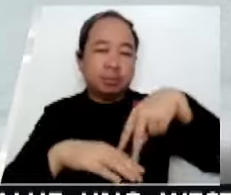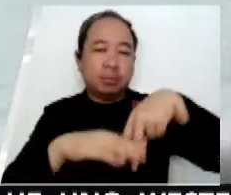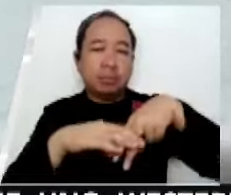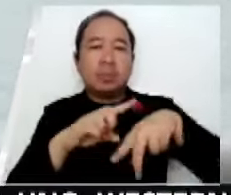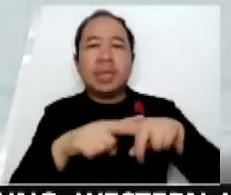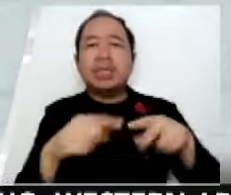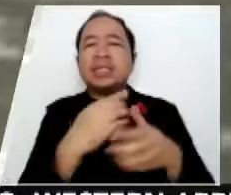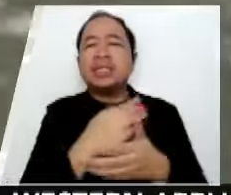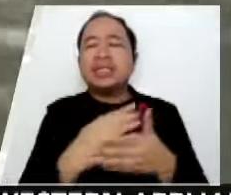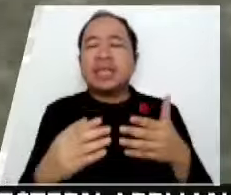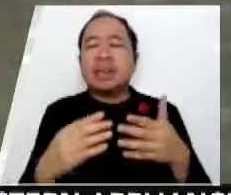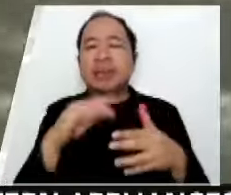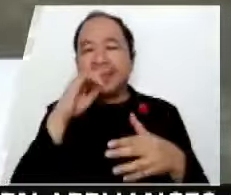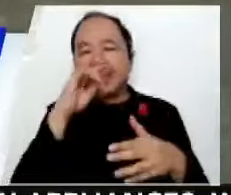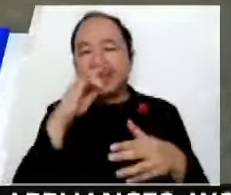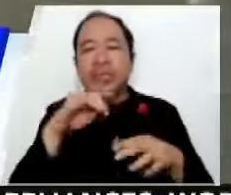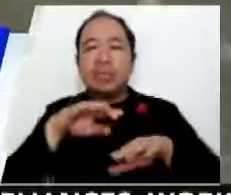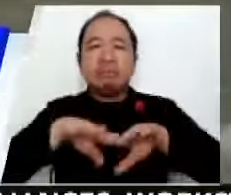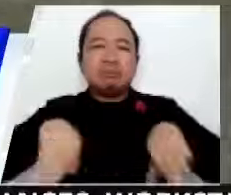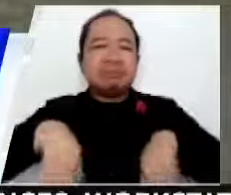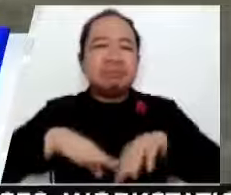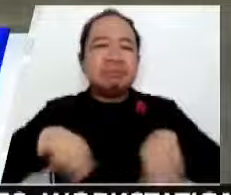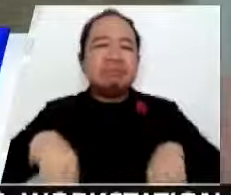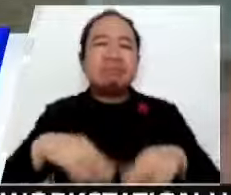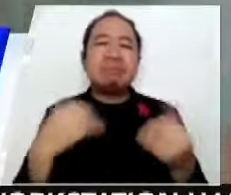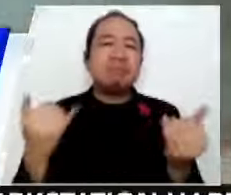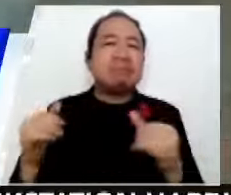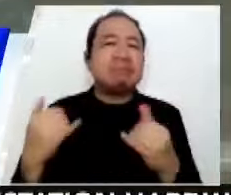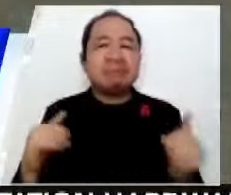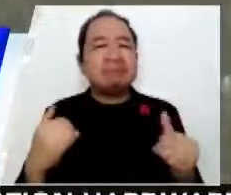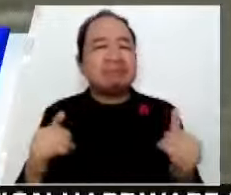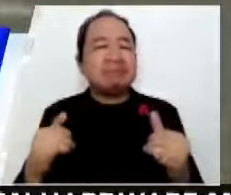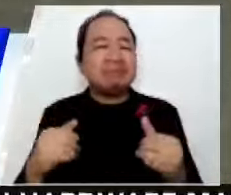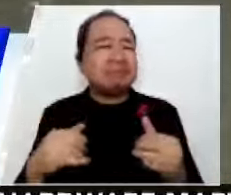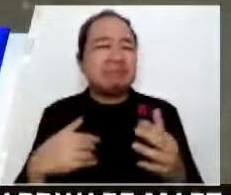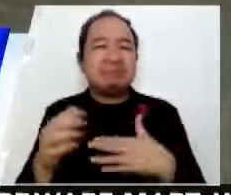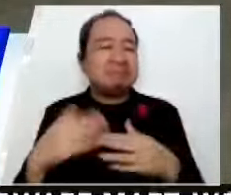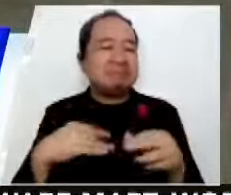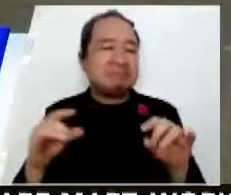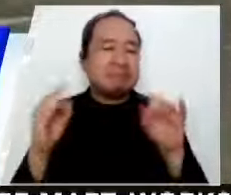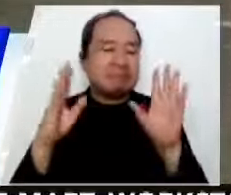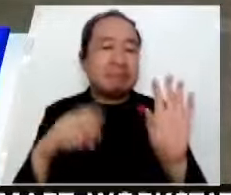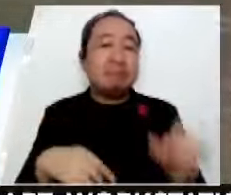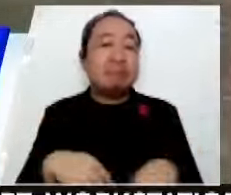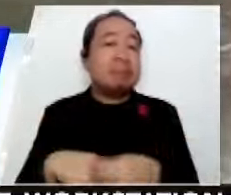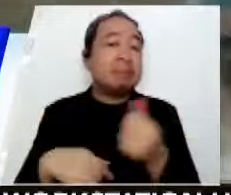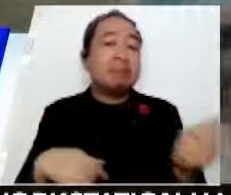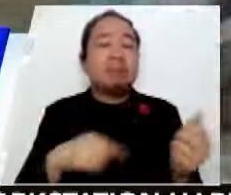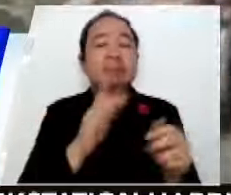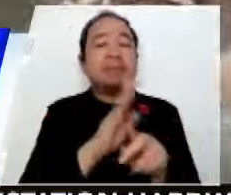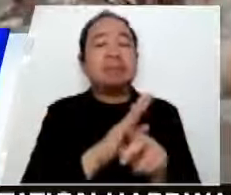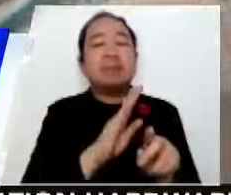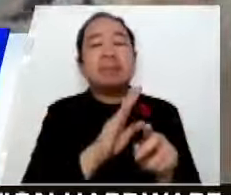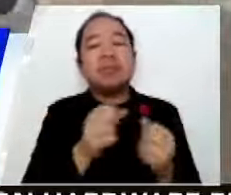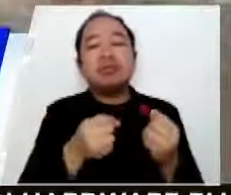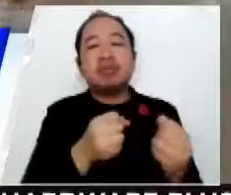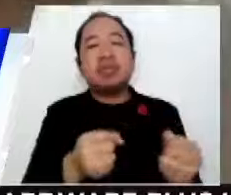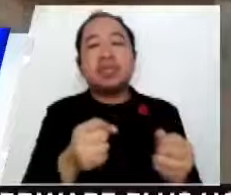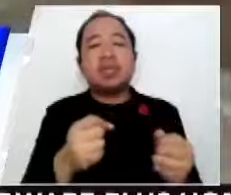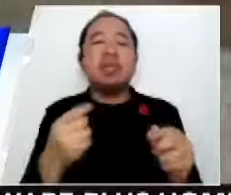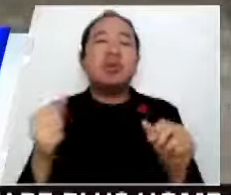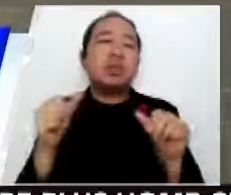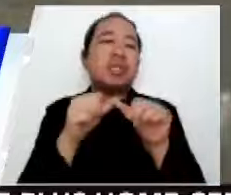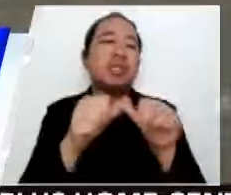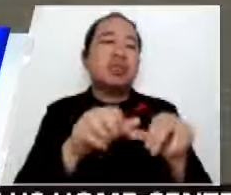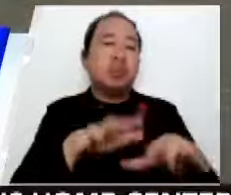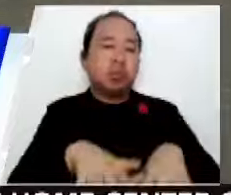pa na tila di alintan ang peligro. Sa Bayanihan Street sa Maricaban, mula madaling araw pa ang tubig. Di rin alintanan ng iba ang